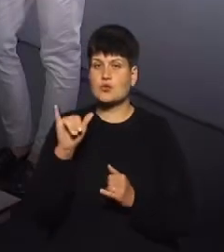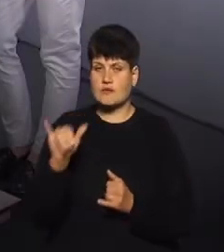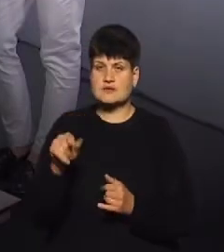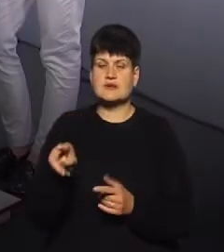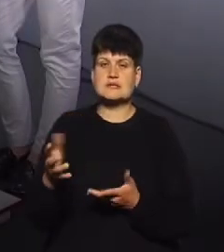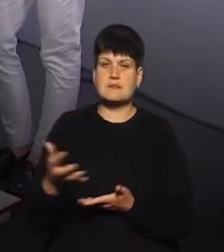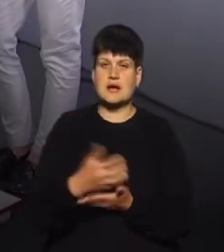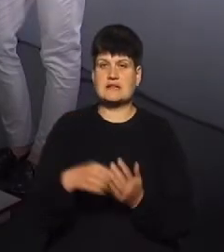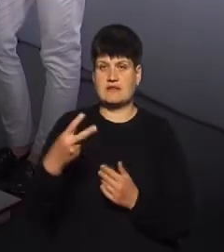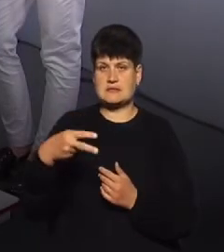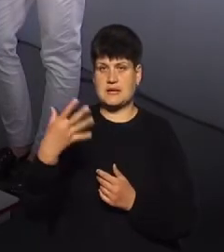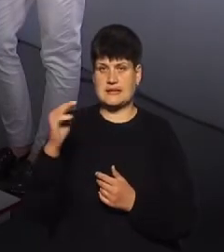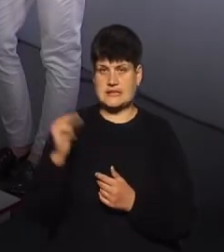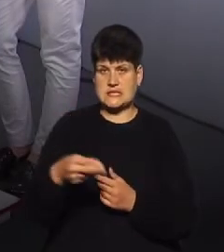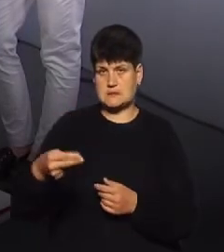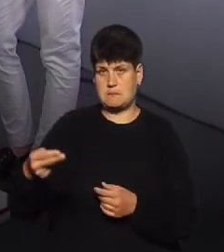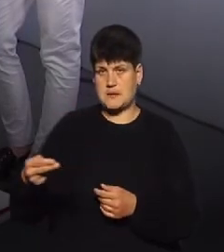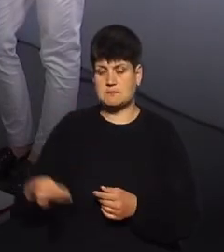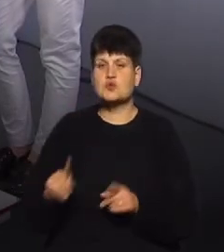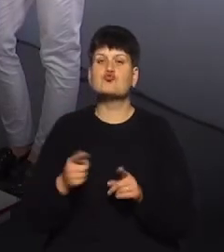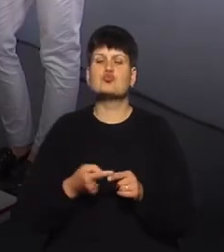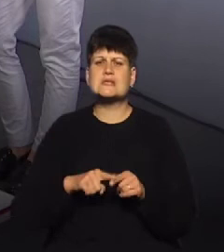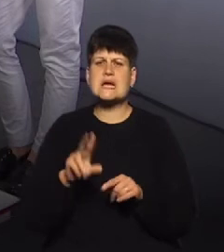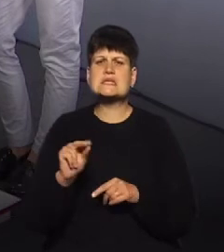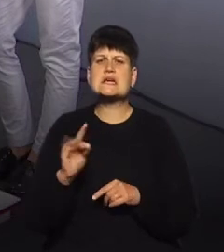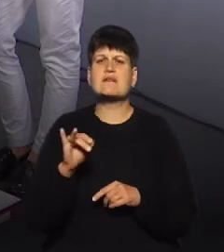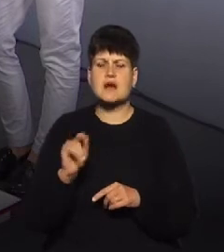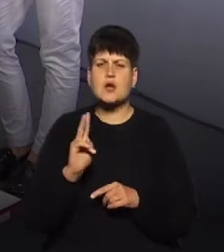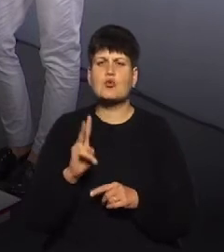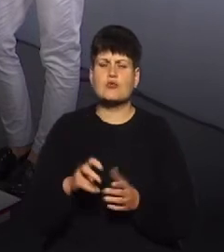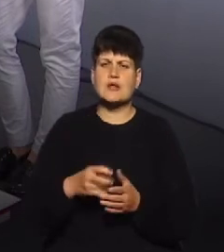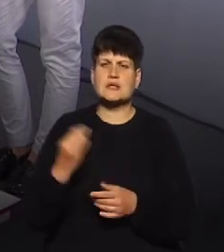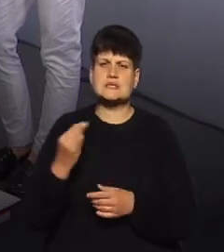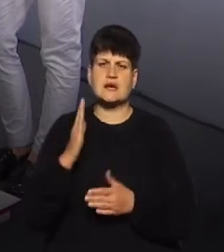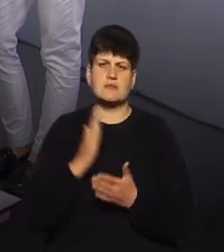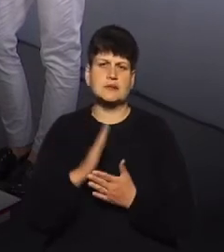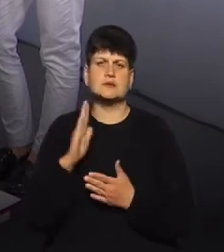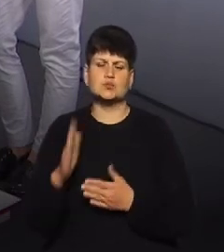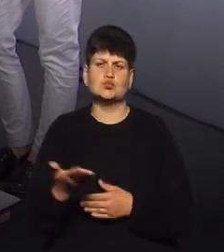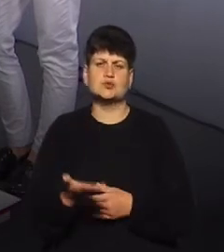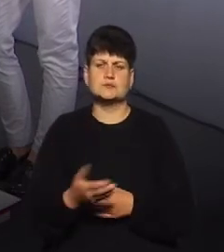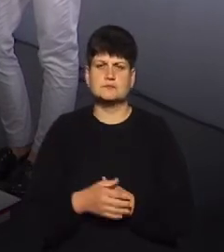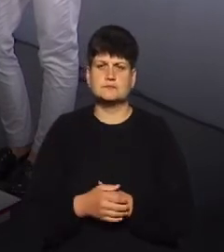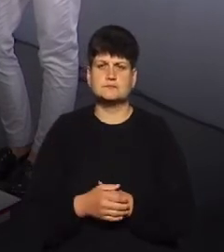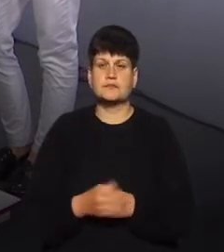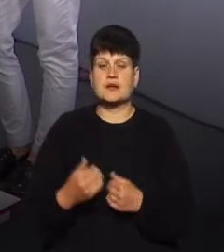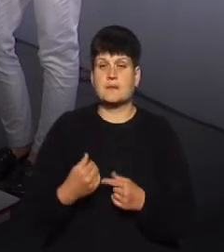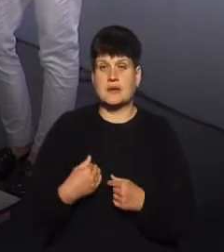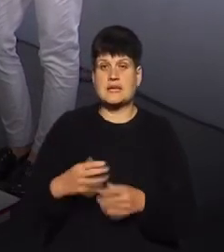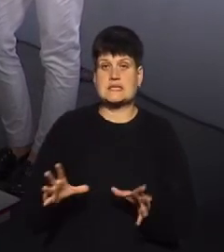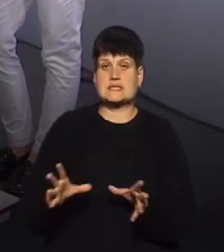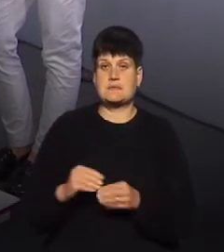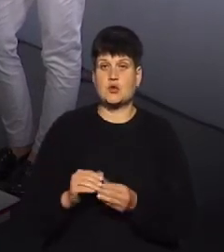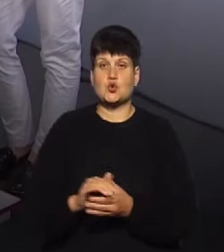підписів. Чому саме ця цифра і кому вона має бути цікава, якщо назбираються ці люди? Це ми спільно з товариствами, так, і